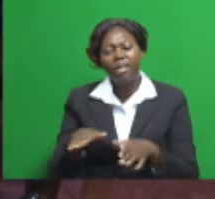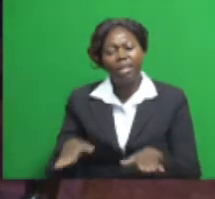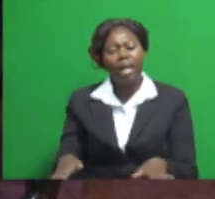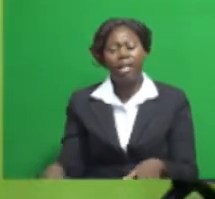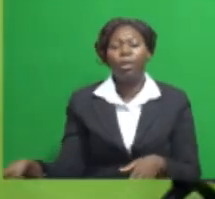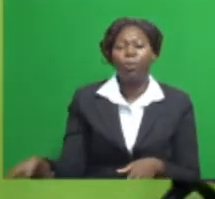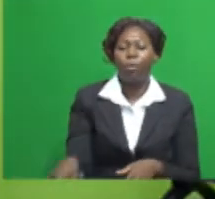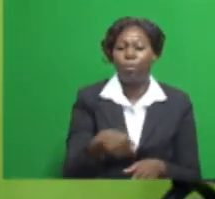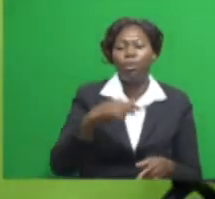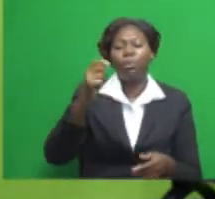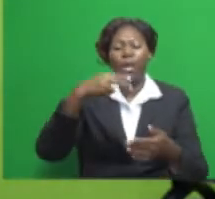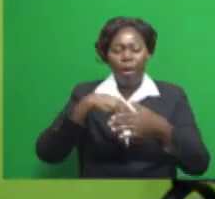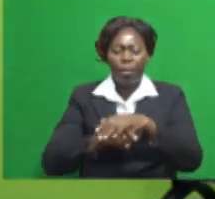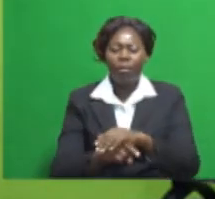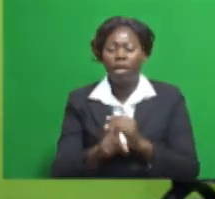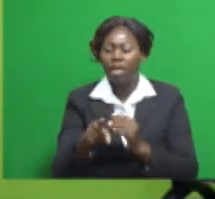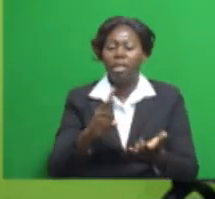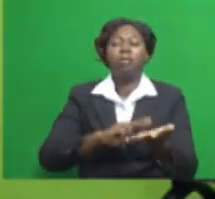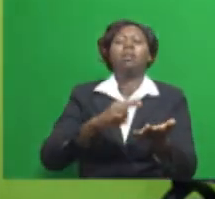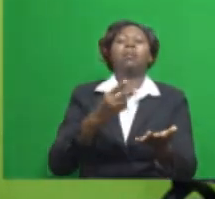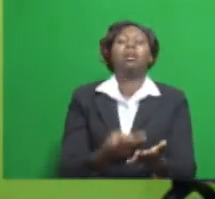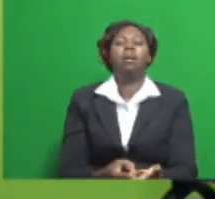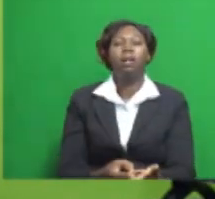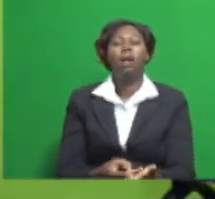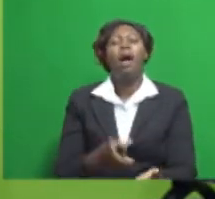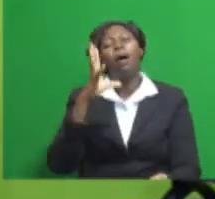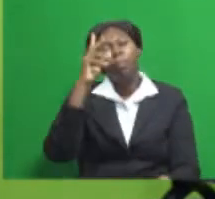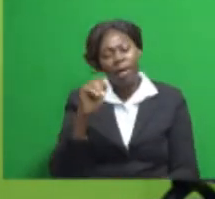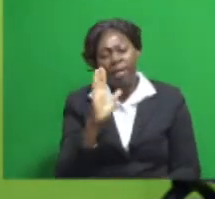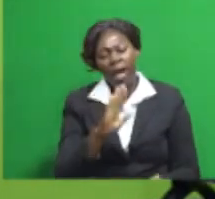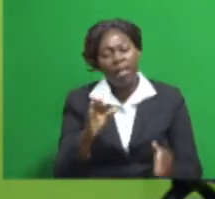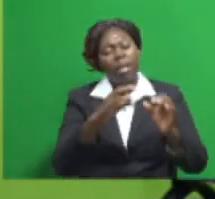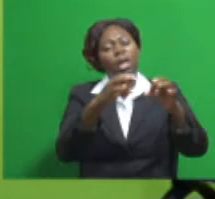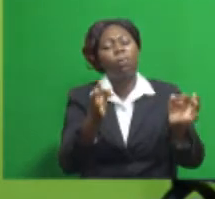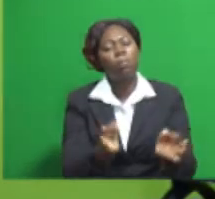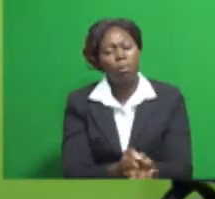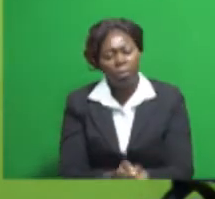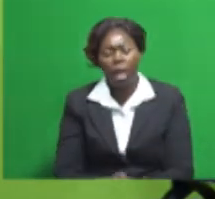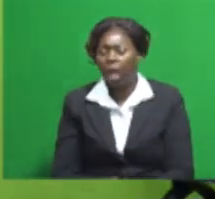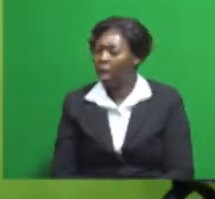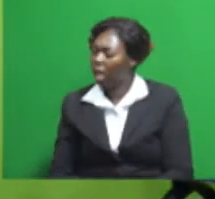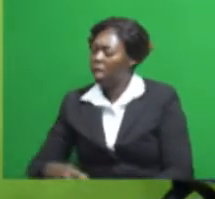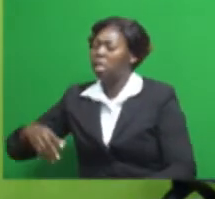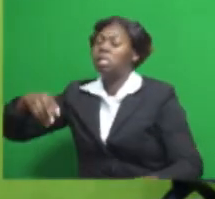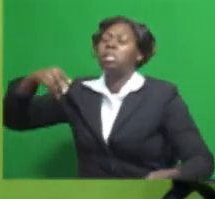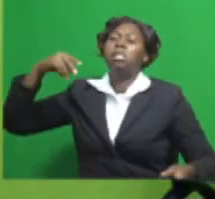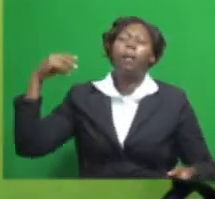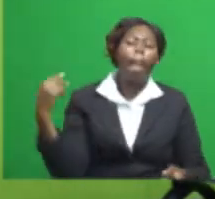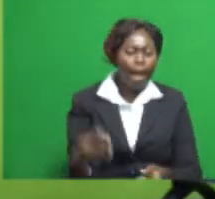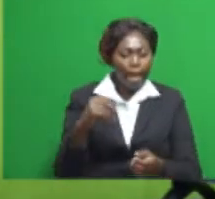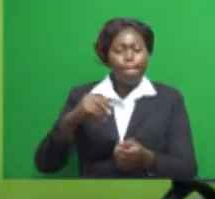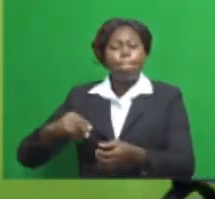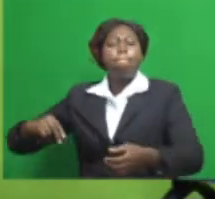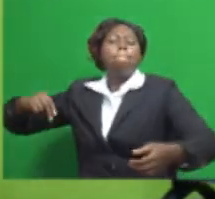vonamata omutswa but pazodzi pane rimwe boka raipurwa kurohwa kurohwa hanzi vairamba